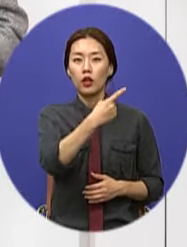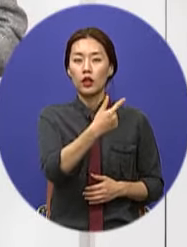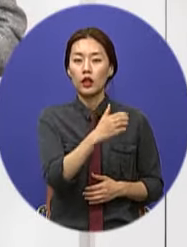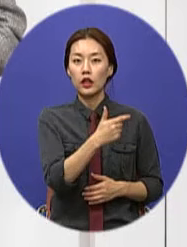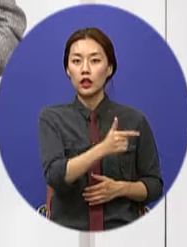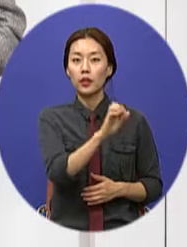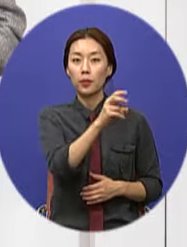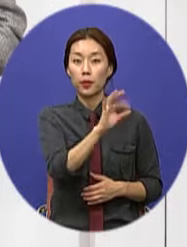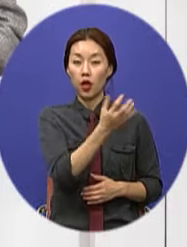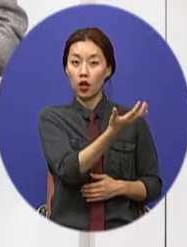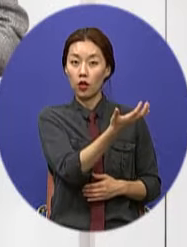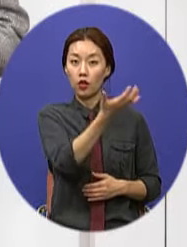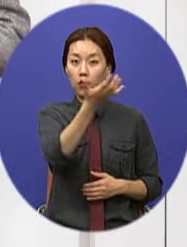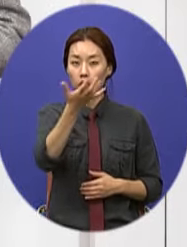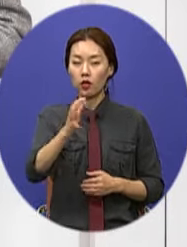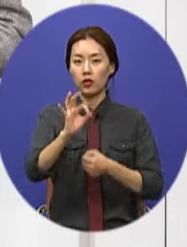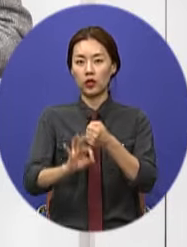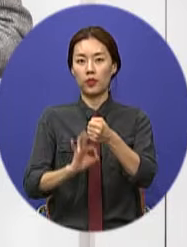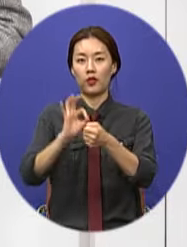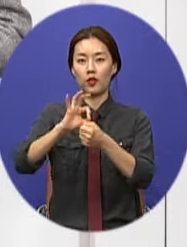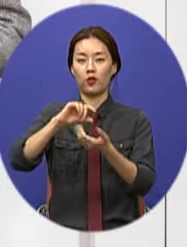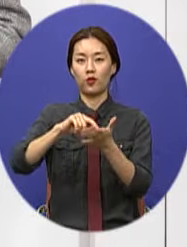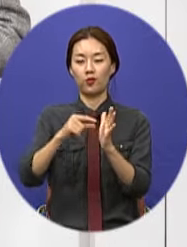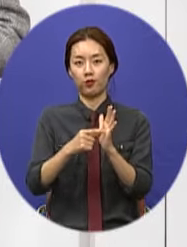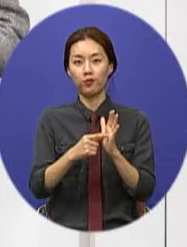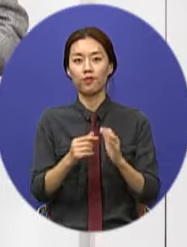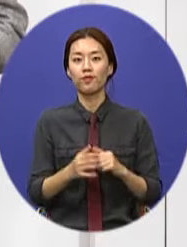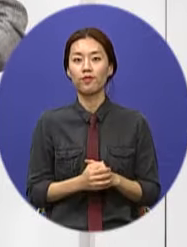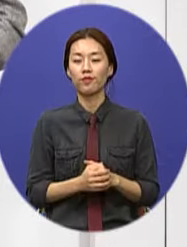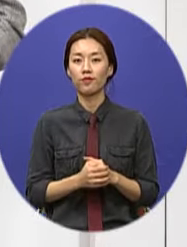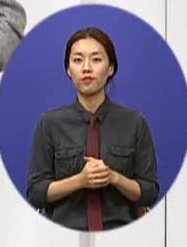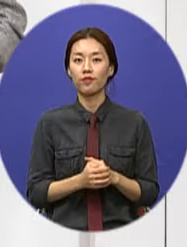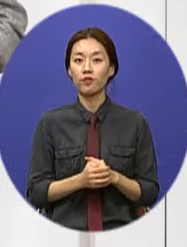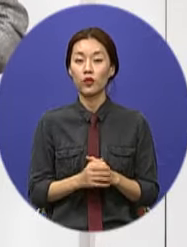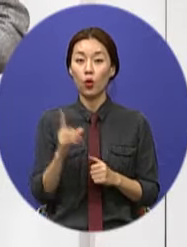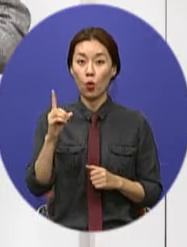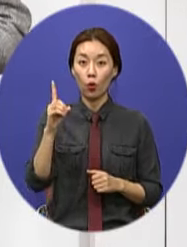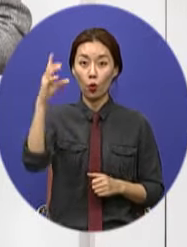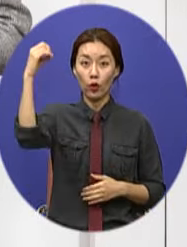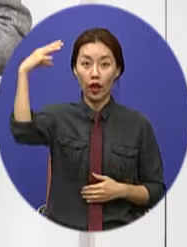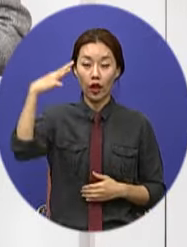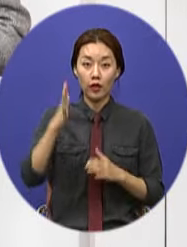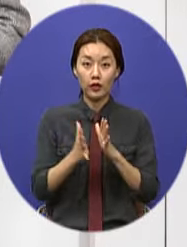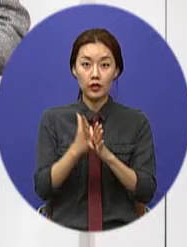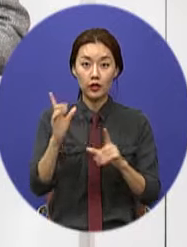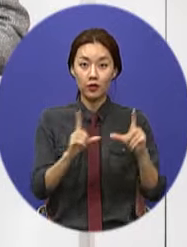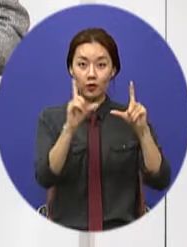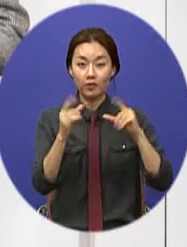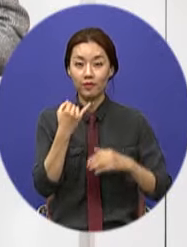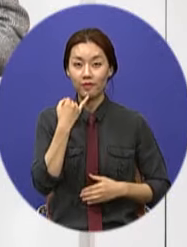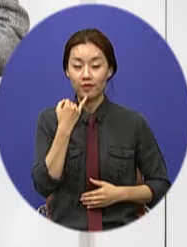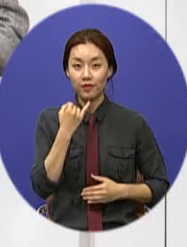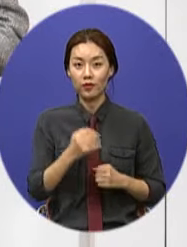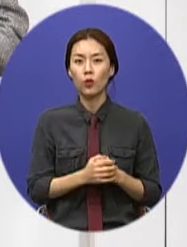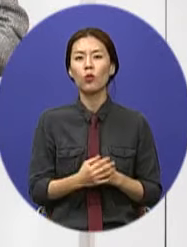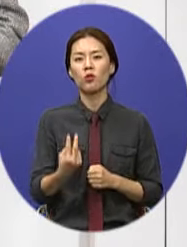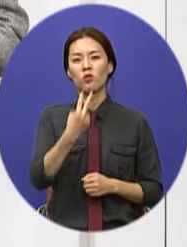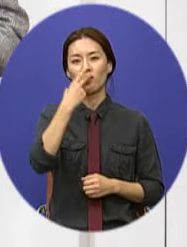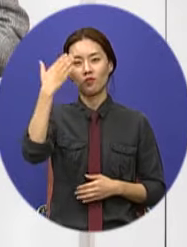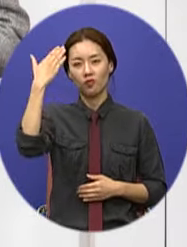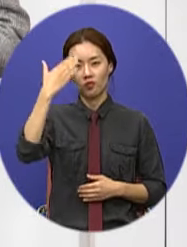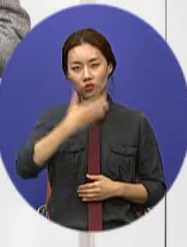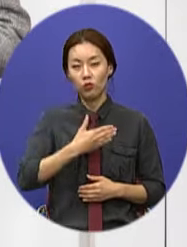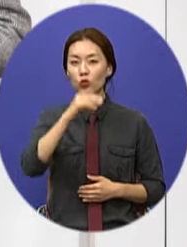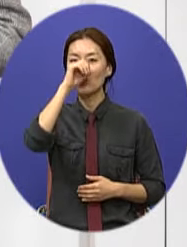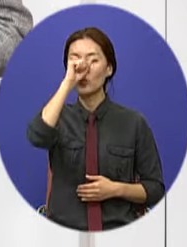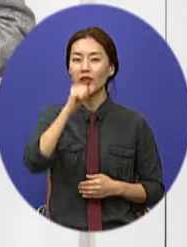온 지는 지금 10년 다 돼 가는데요. 네. 고양시가 어때요? 여기 공기도 좋고